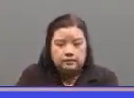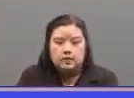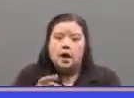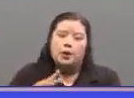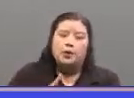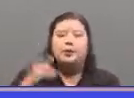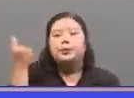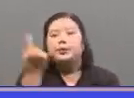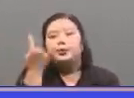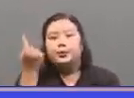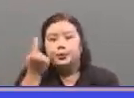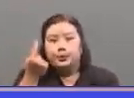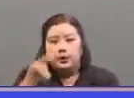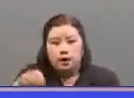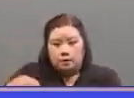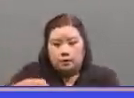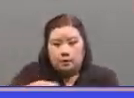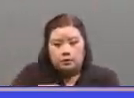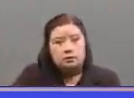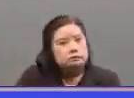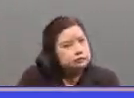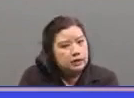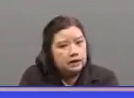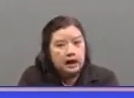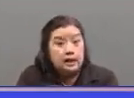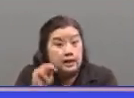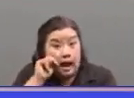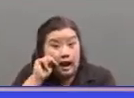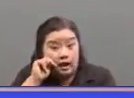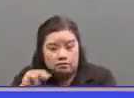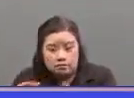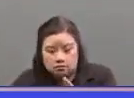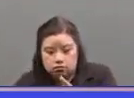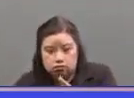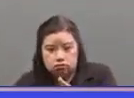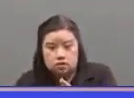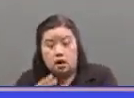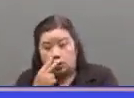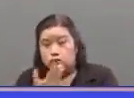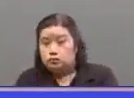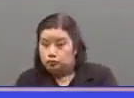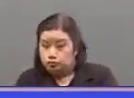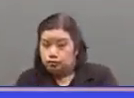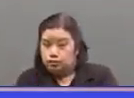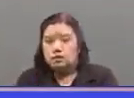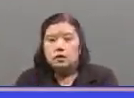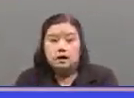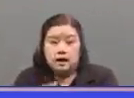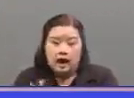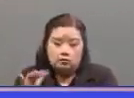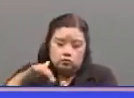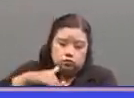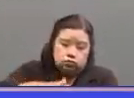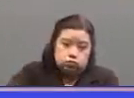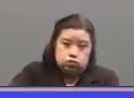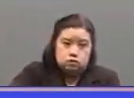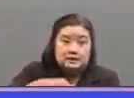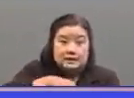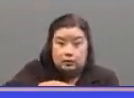งจังหวัดบึงกาฬนะคะก็มีระดับน้ำที่จุดบ้านพันลำนะคะตำบลวิสิตอำเภอเมืองบึงกาฬนะค